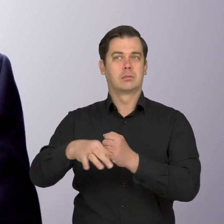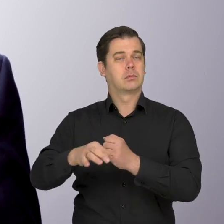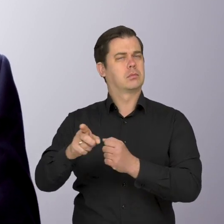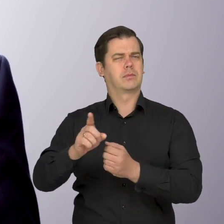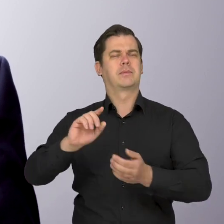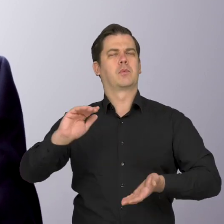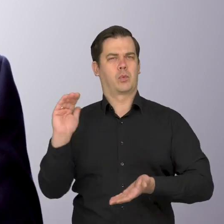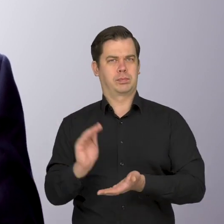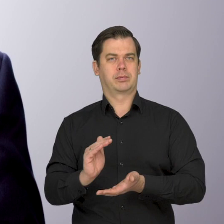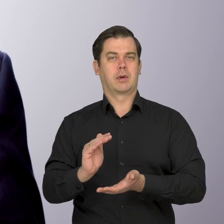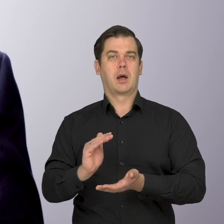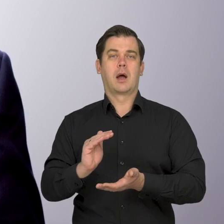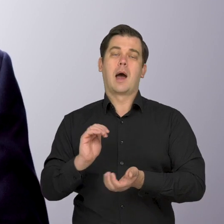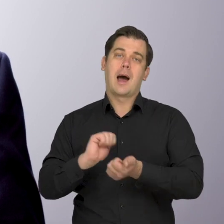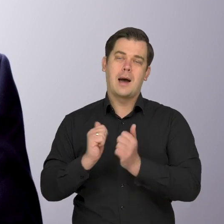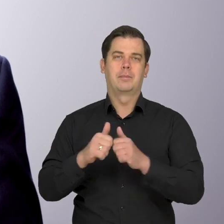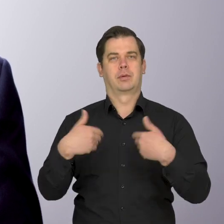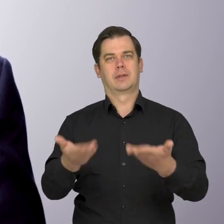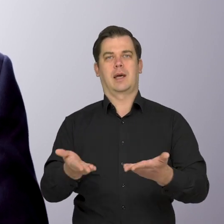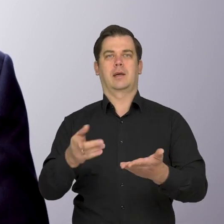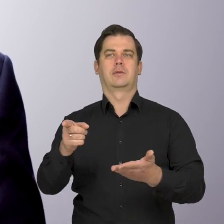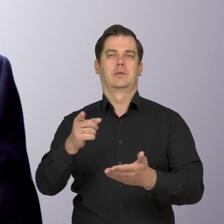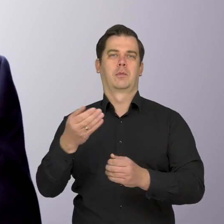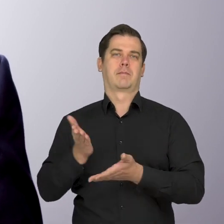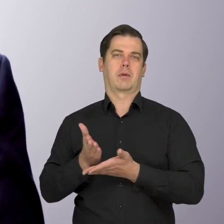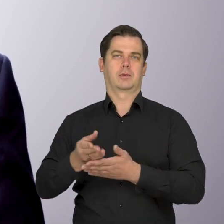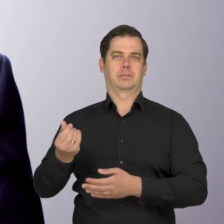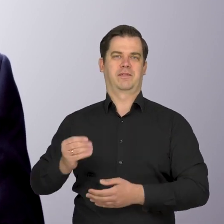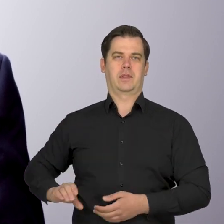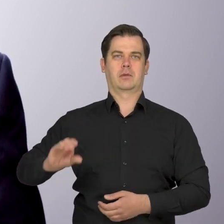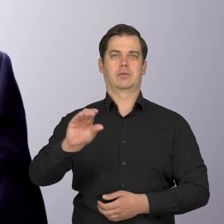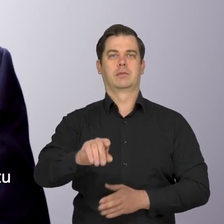oraz uproszczenie trybu przyznawania pomocy materialnej dla studentów.